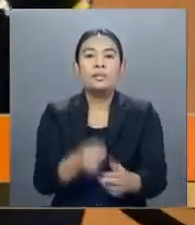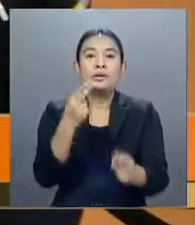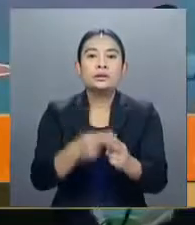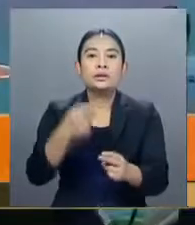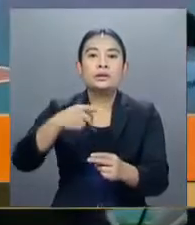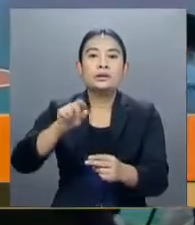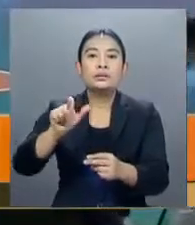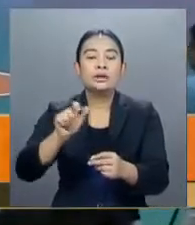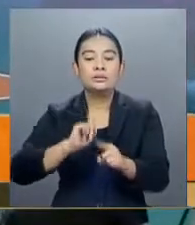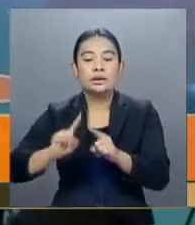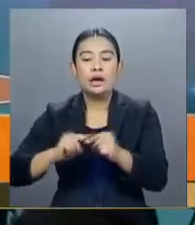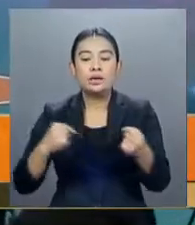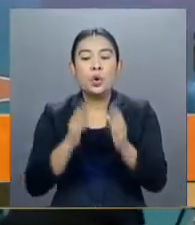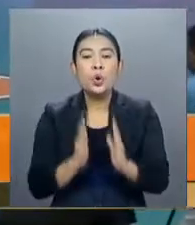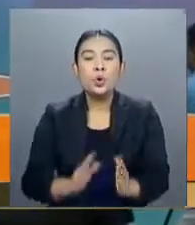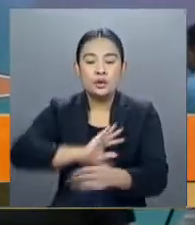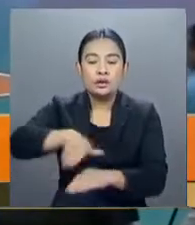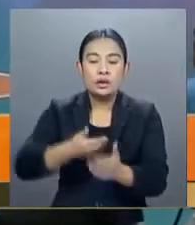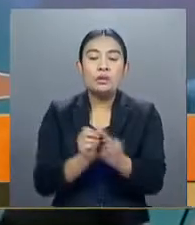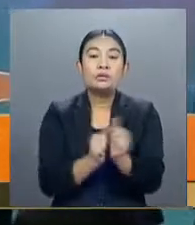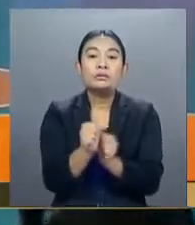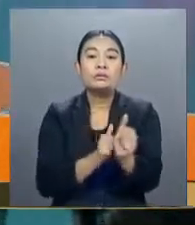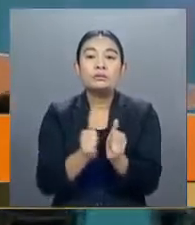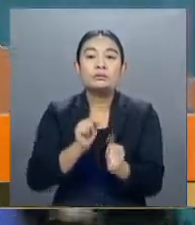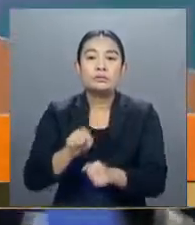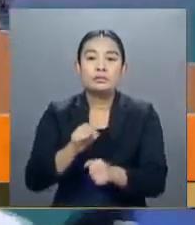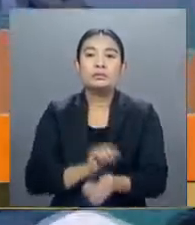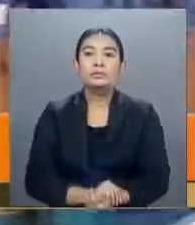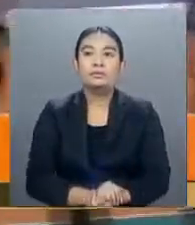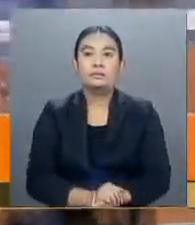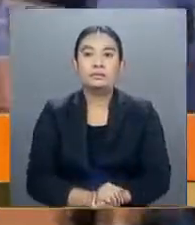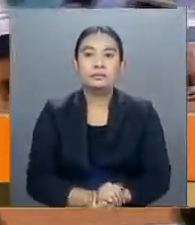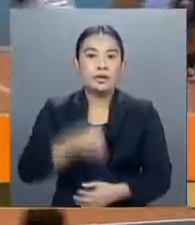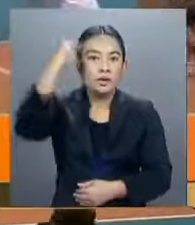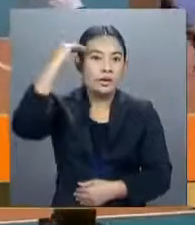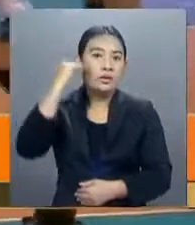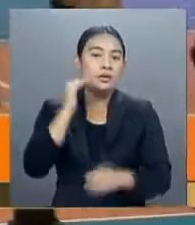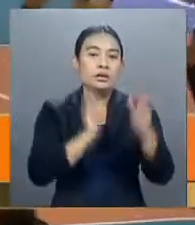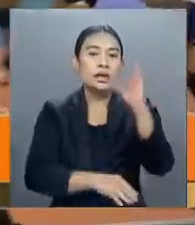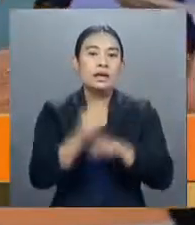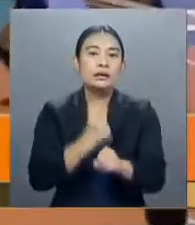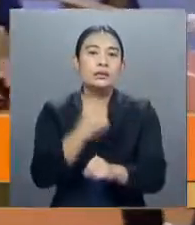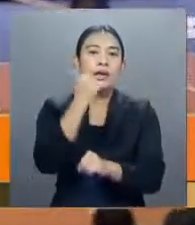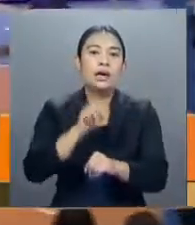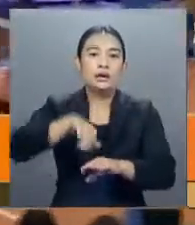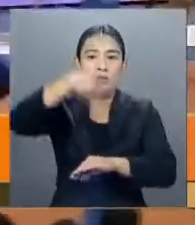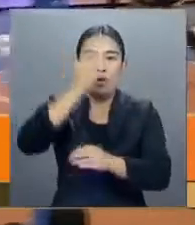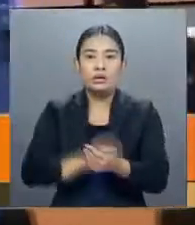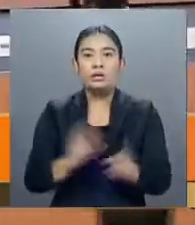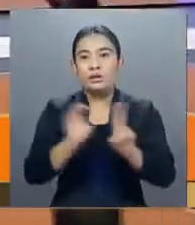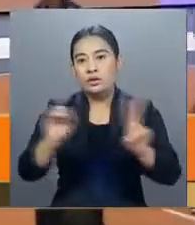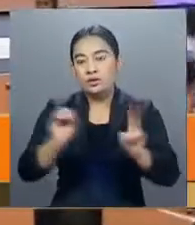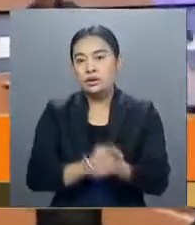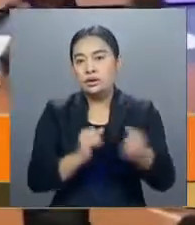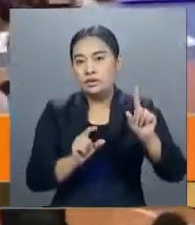นมาสิทธิรักษ์และนุสราต้อมคำลงนำทีมเป็นเกาหลีใต้ที่ออกนำก่อนถึง2ต่อ0เซตคะแนน25ต่อ